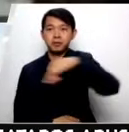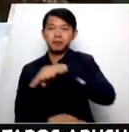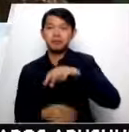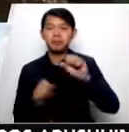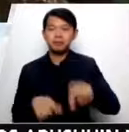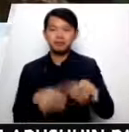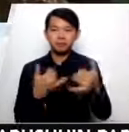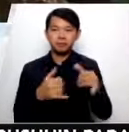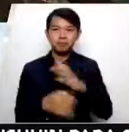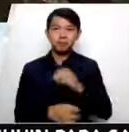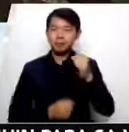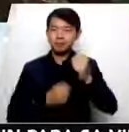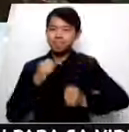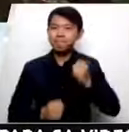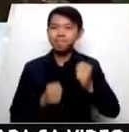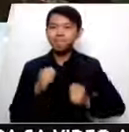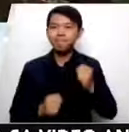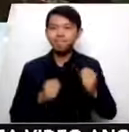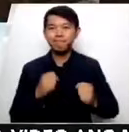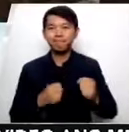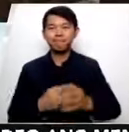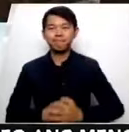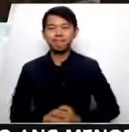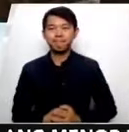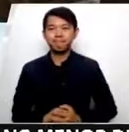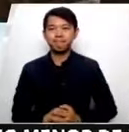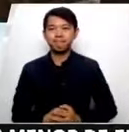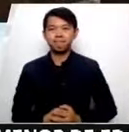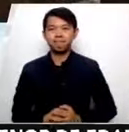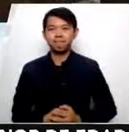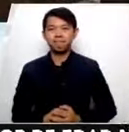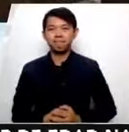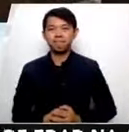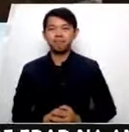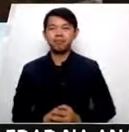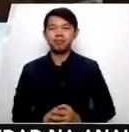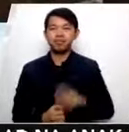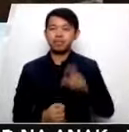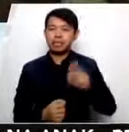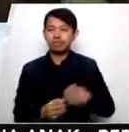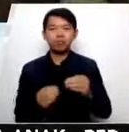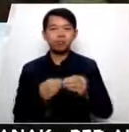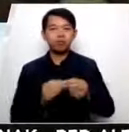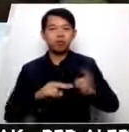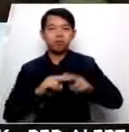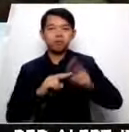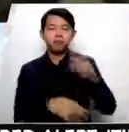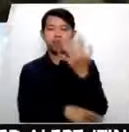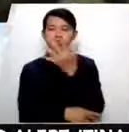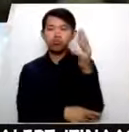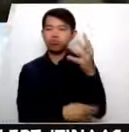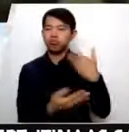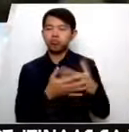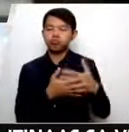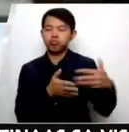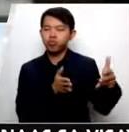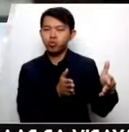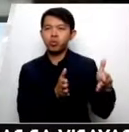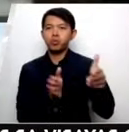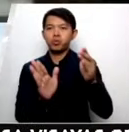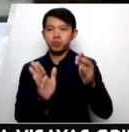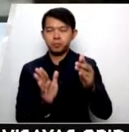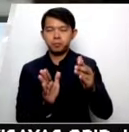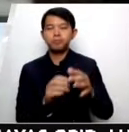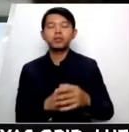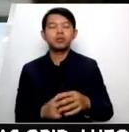to help put more greenery on our streets Yes may concrete pa rin siya pero at least mas may shame naman